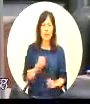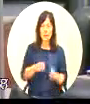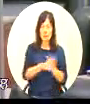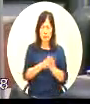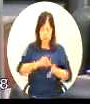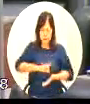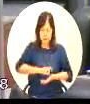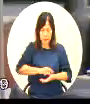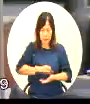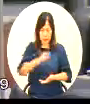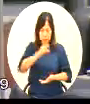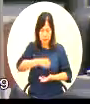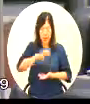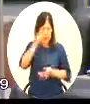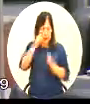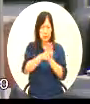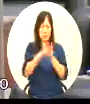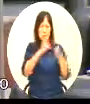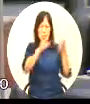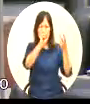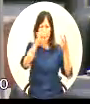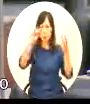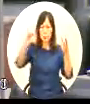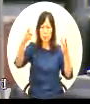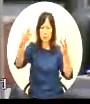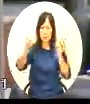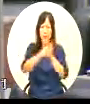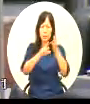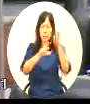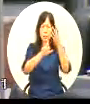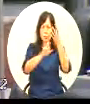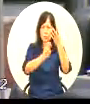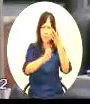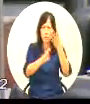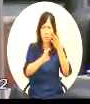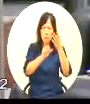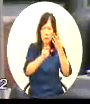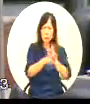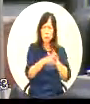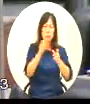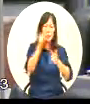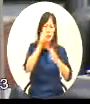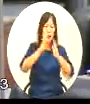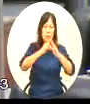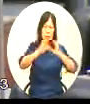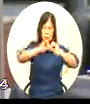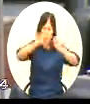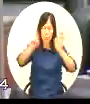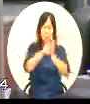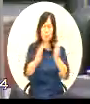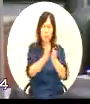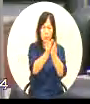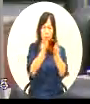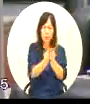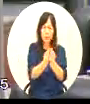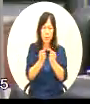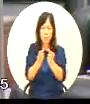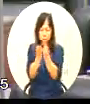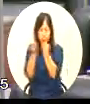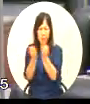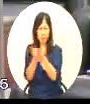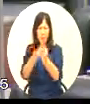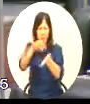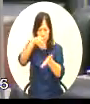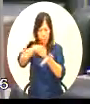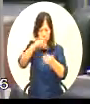您，今年的2016年4月25号台南市正式的公告同志伴侣可以签手术同意书。